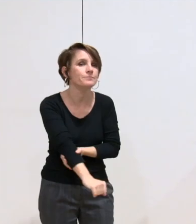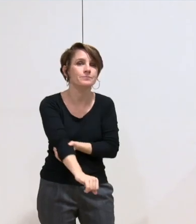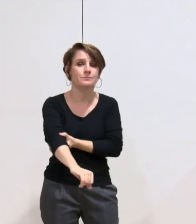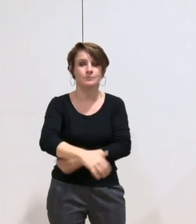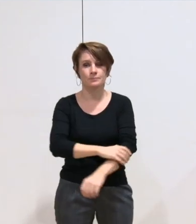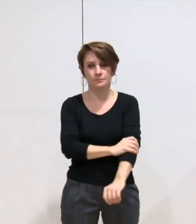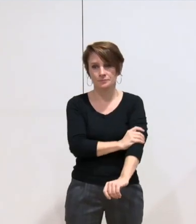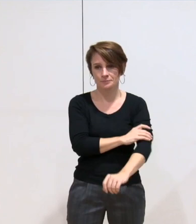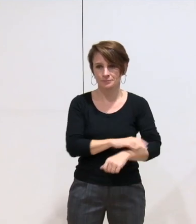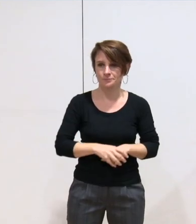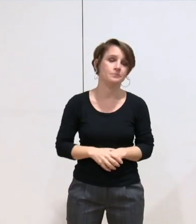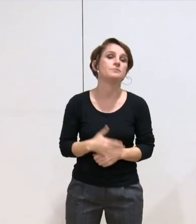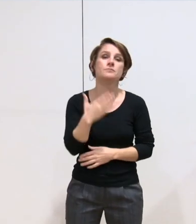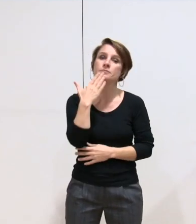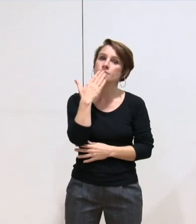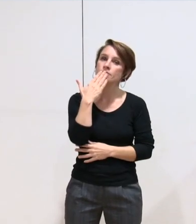Merci.